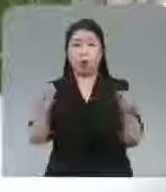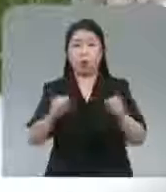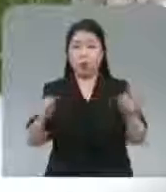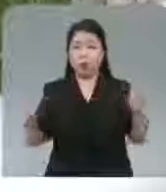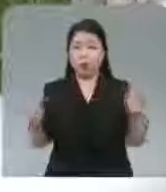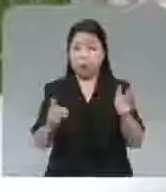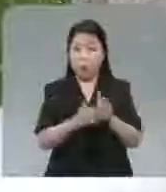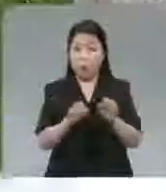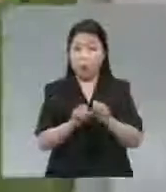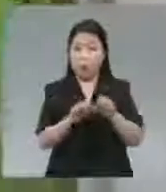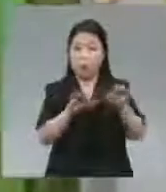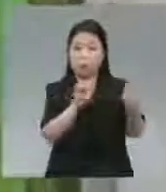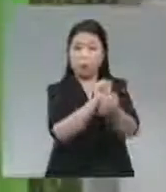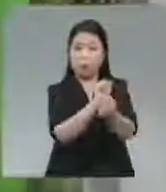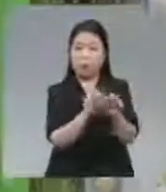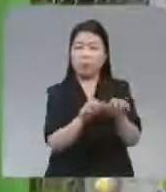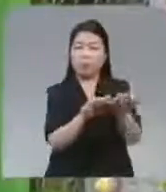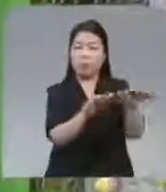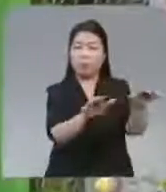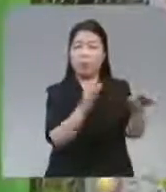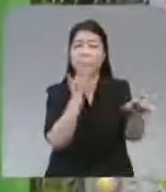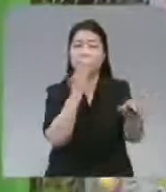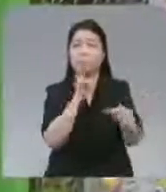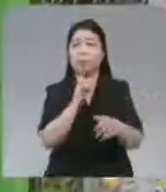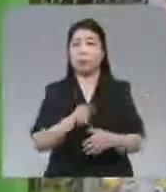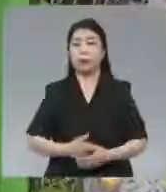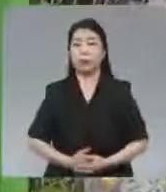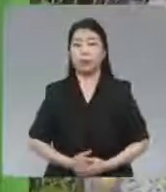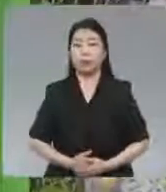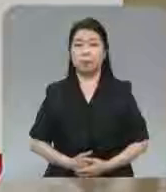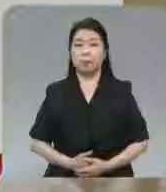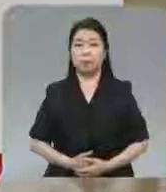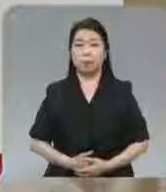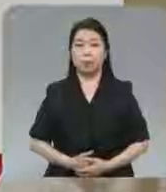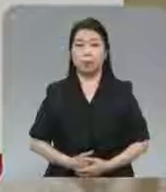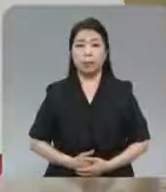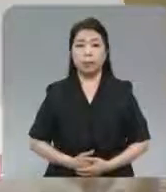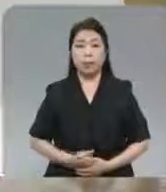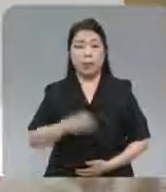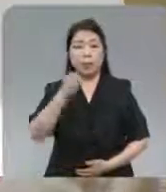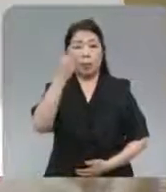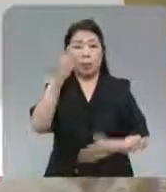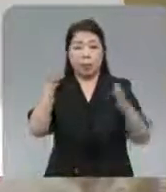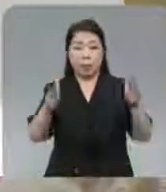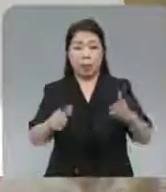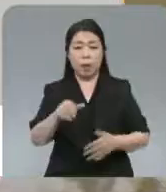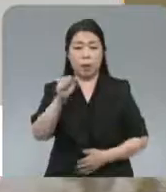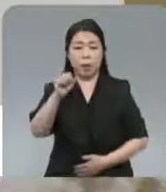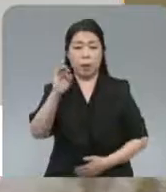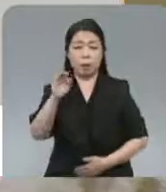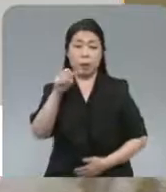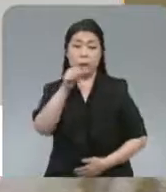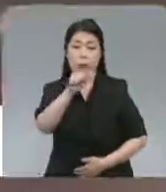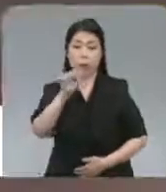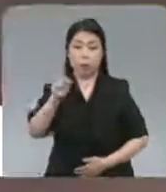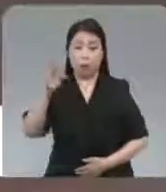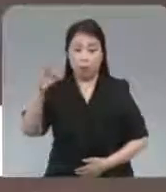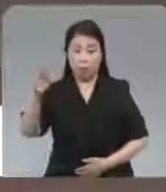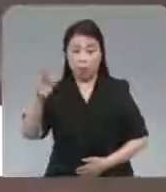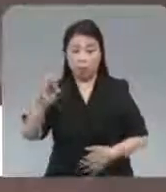bukan hanya di wilayah Selatan garis demarkasi militer tetapi juga di wilayah provinsi chungcheong Utara dan keong sang Utara